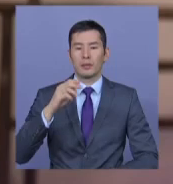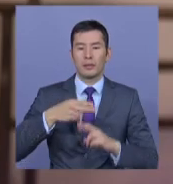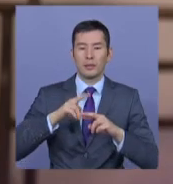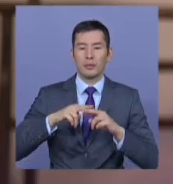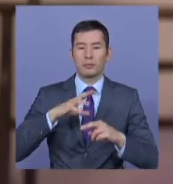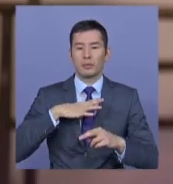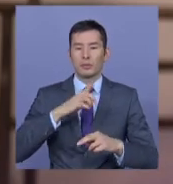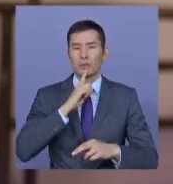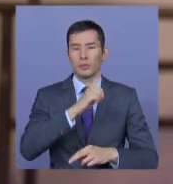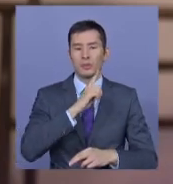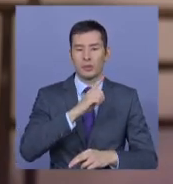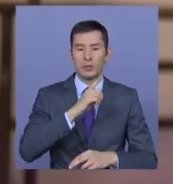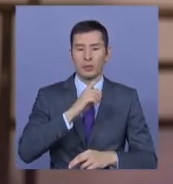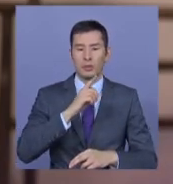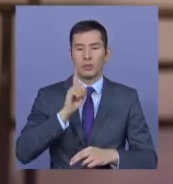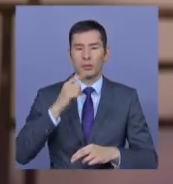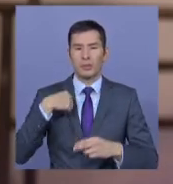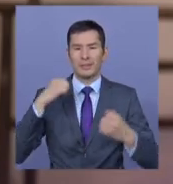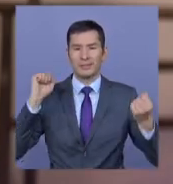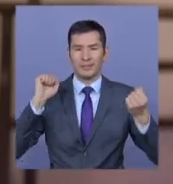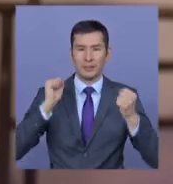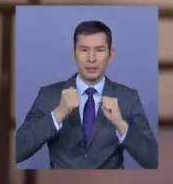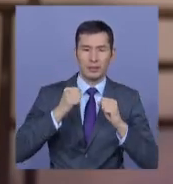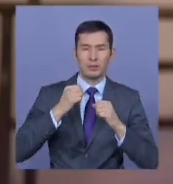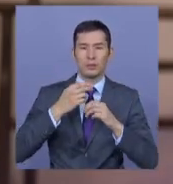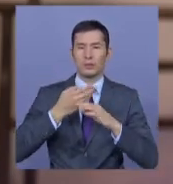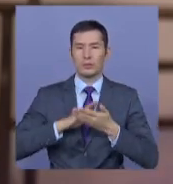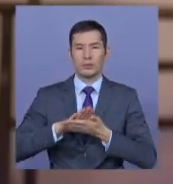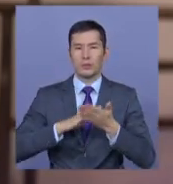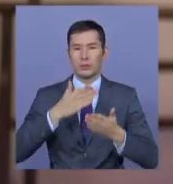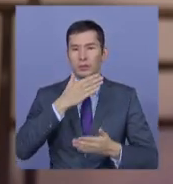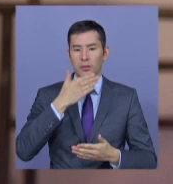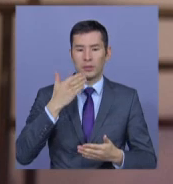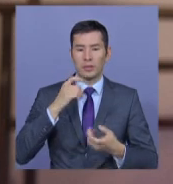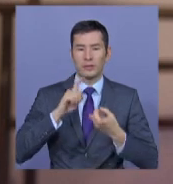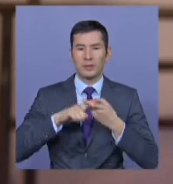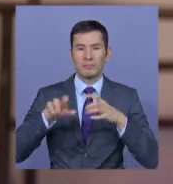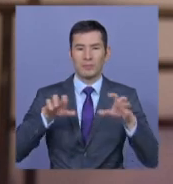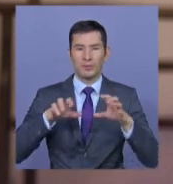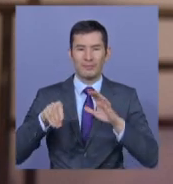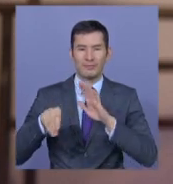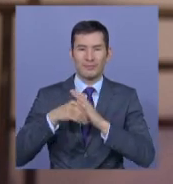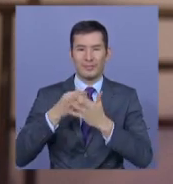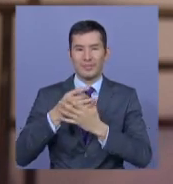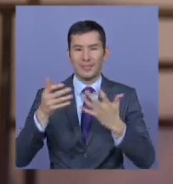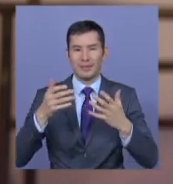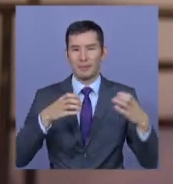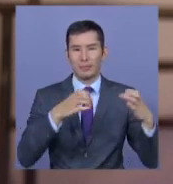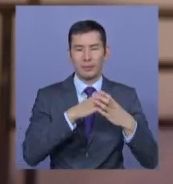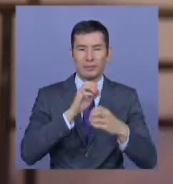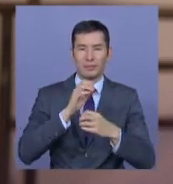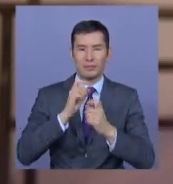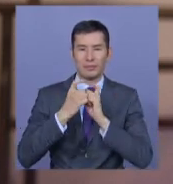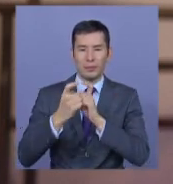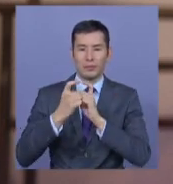журналистерге тергеу барысында ешқандай қысым көрсетілмегенін атап өтті. Айта кетейік, сыбайлас жемқорлыққа қарсы күрес қызметі басшысының бірінші